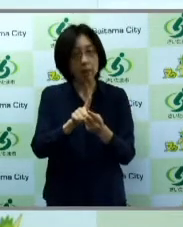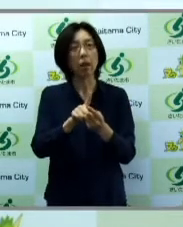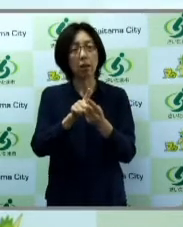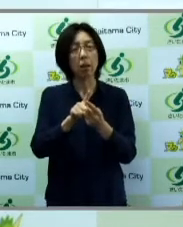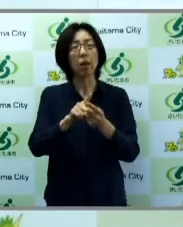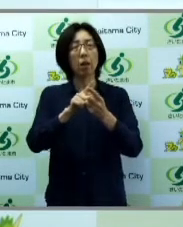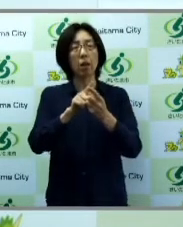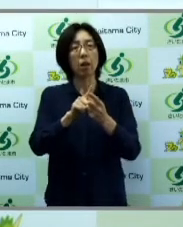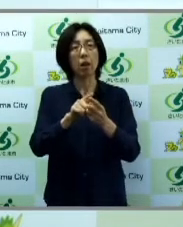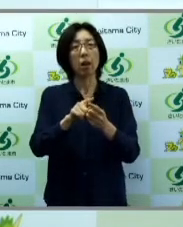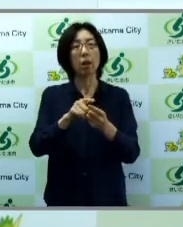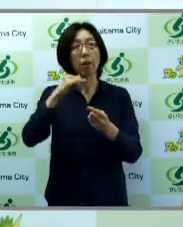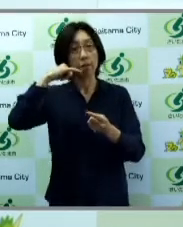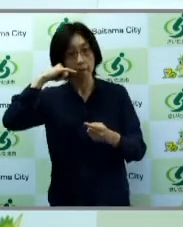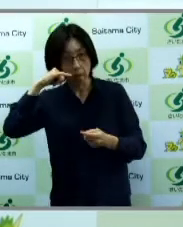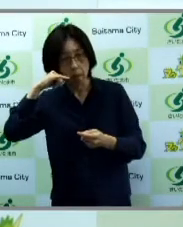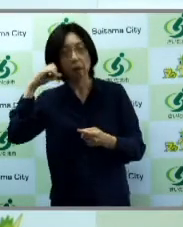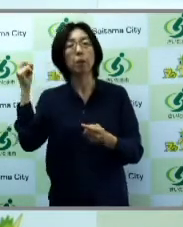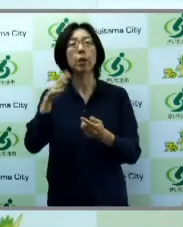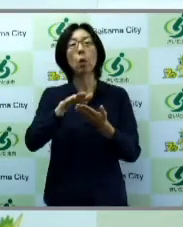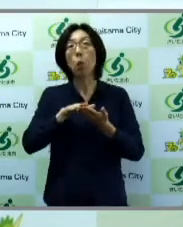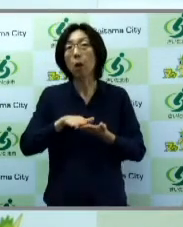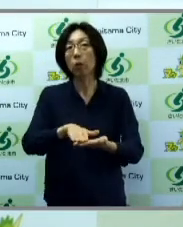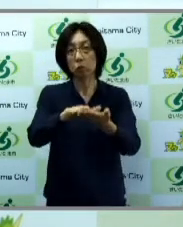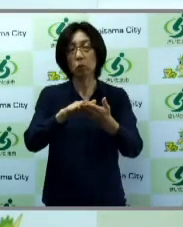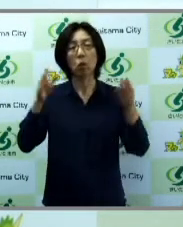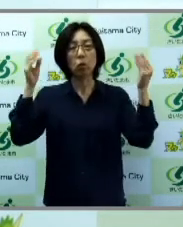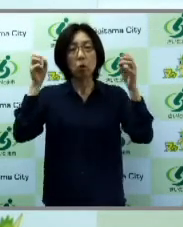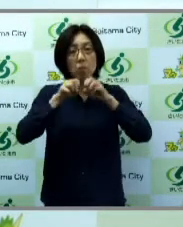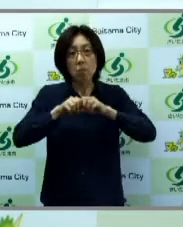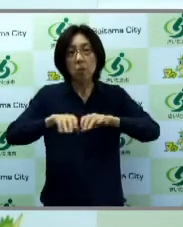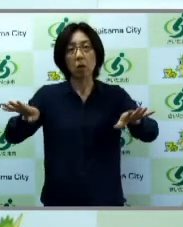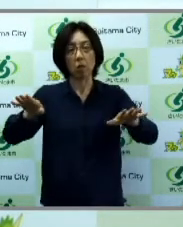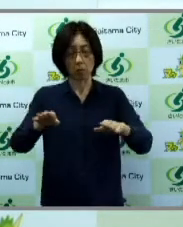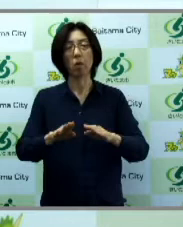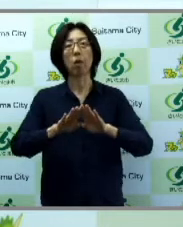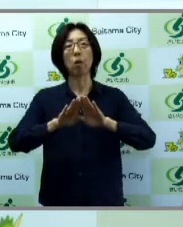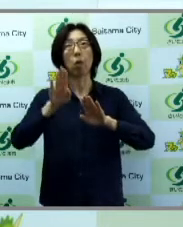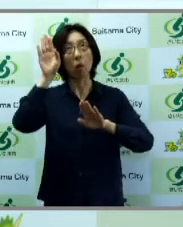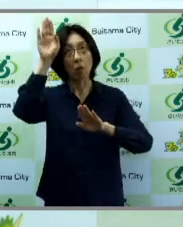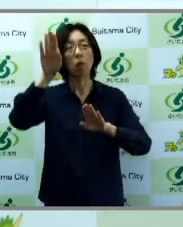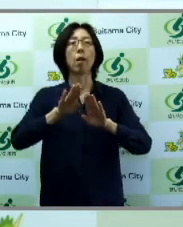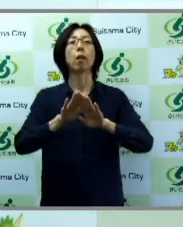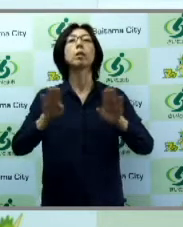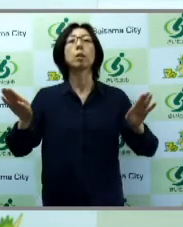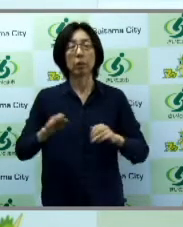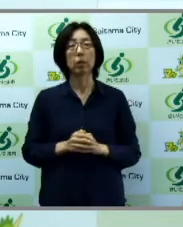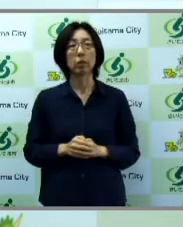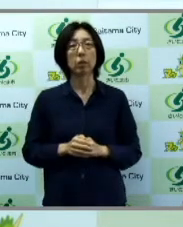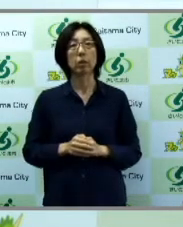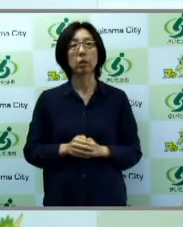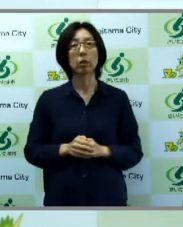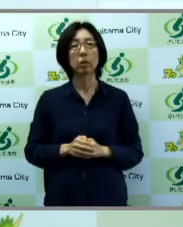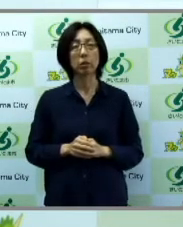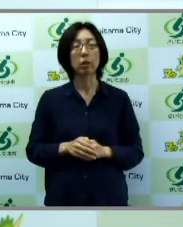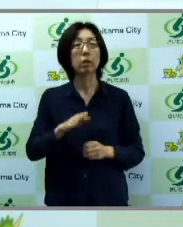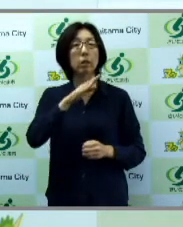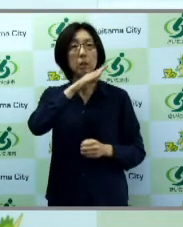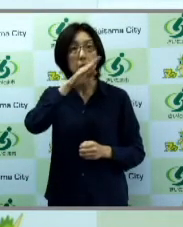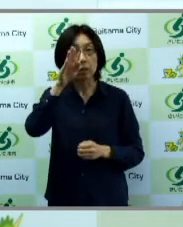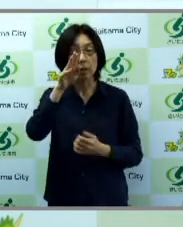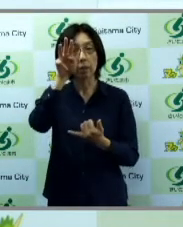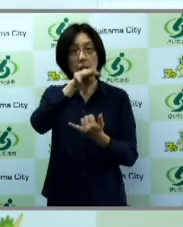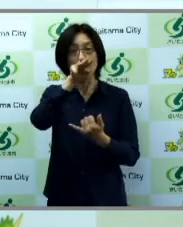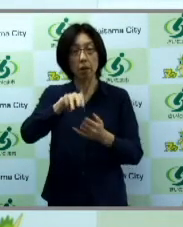をいたします。また避難勧告等におきましては、防災行政無線、緊急速報メ